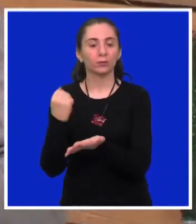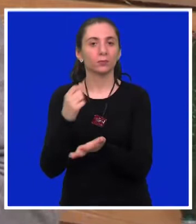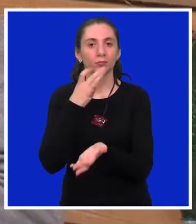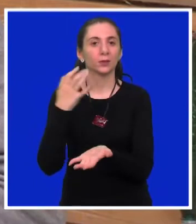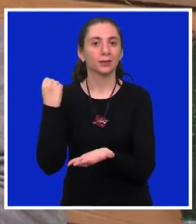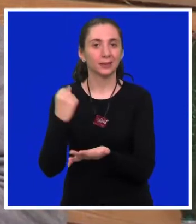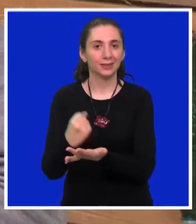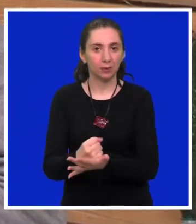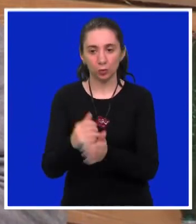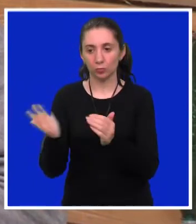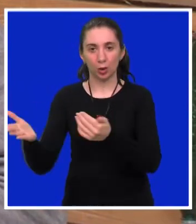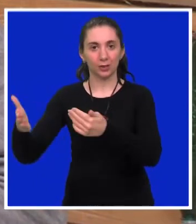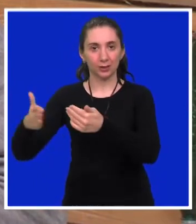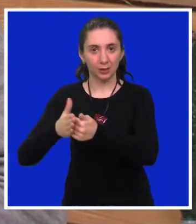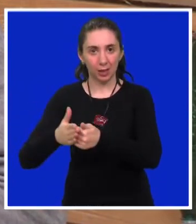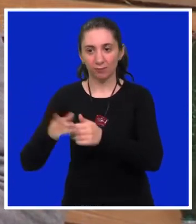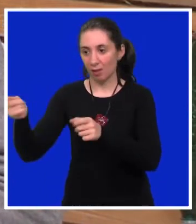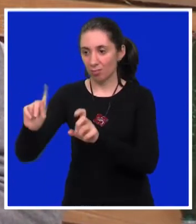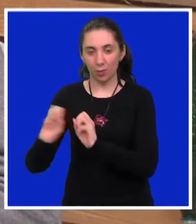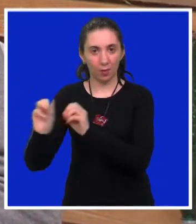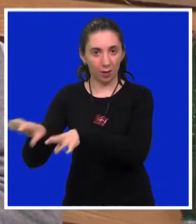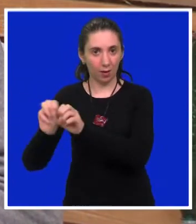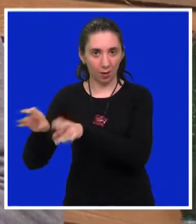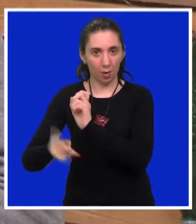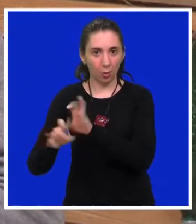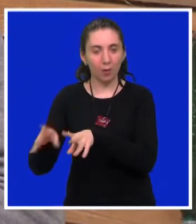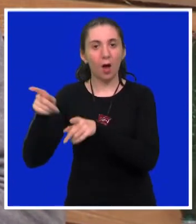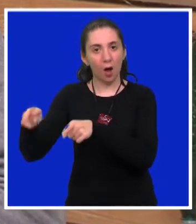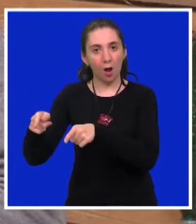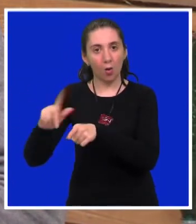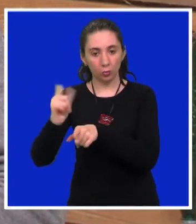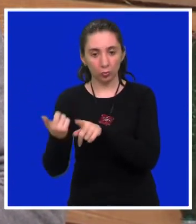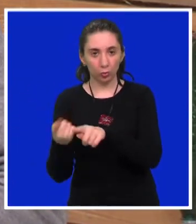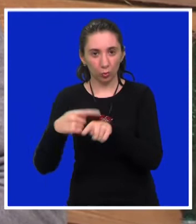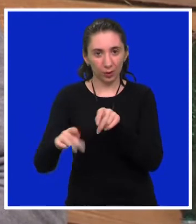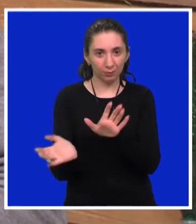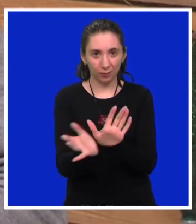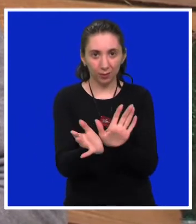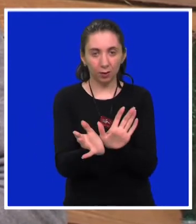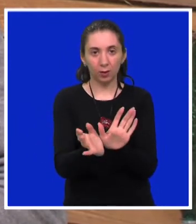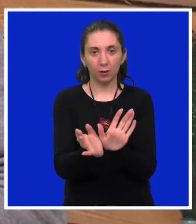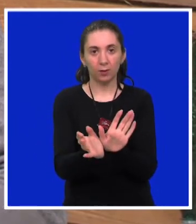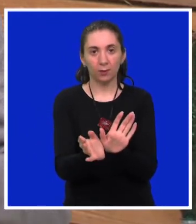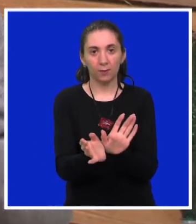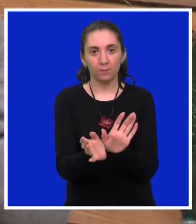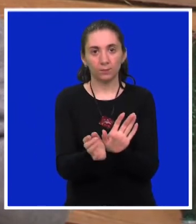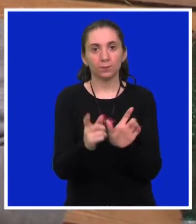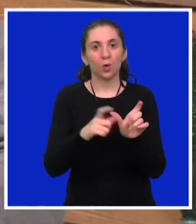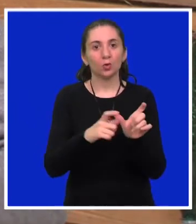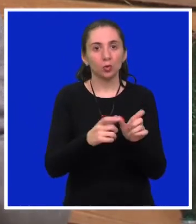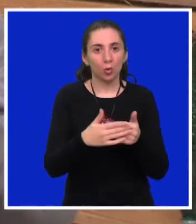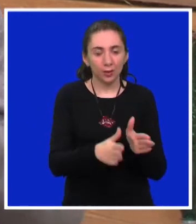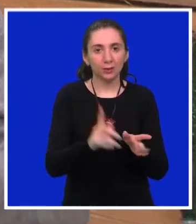jel? Da ga zatvorimo, da više dolje ne odlažemo otpad, ali da u ovom drugom dijelu